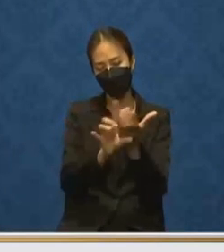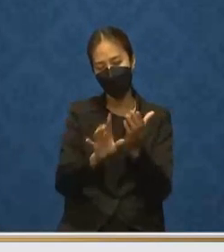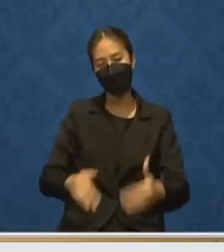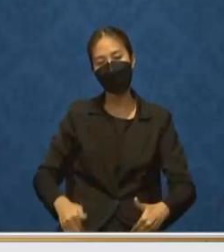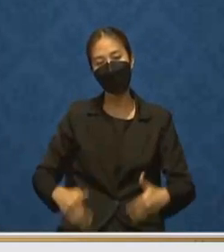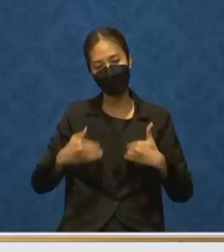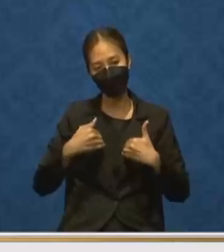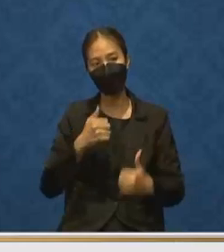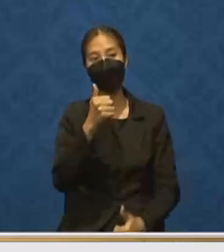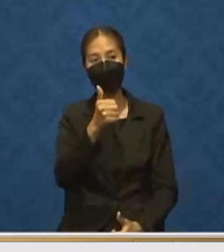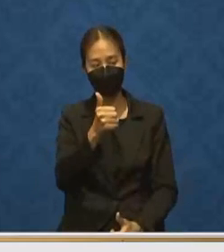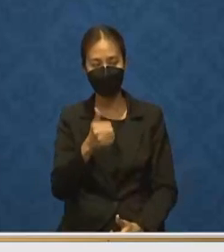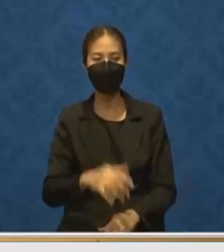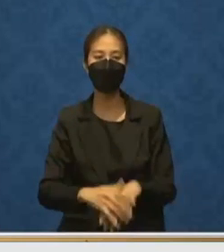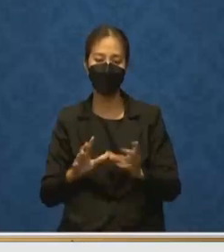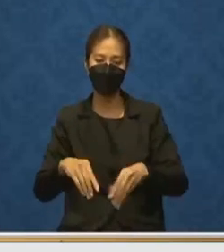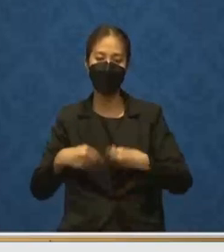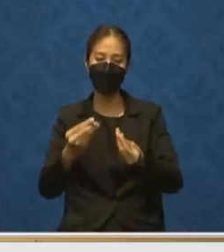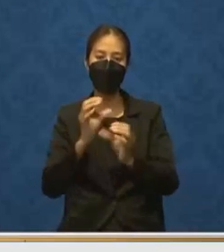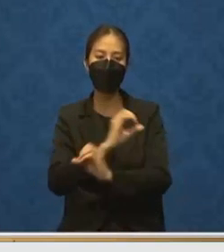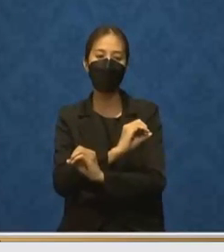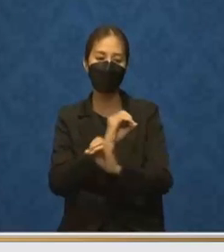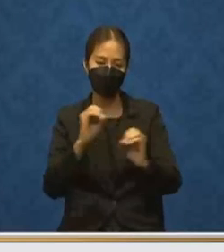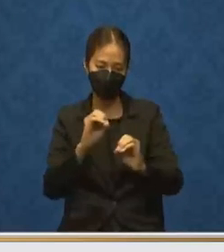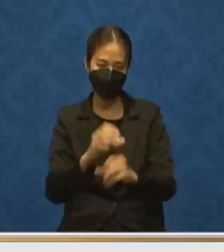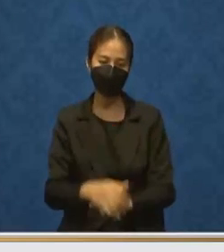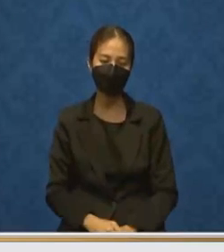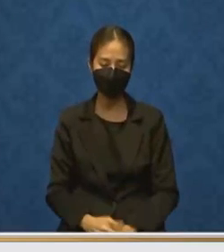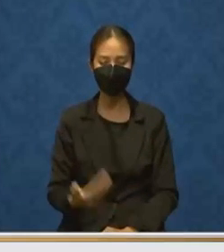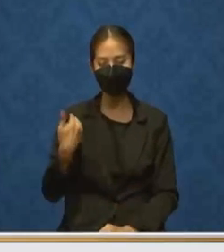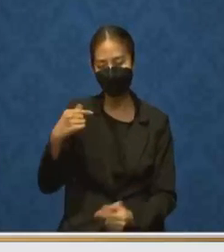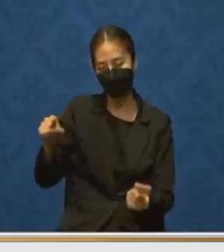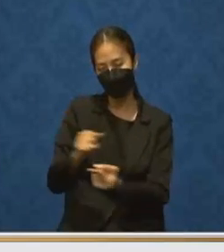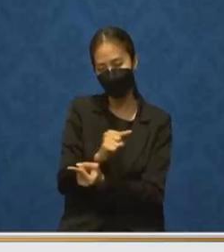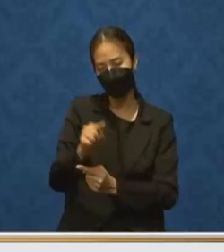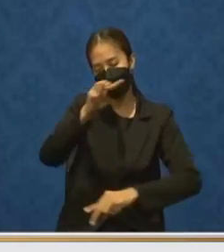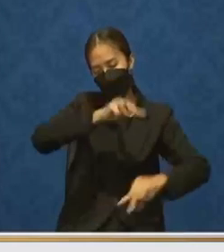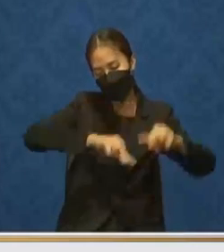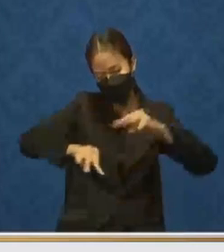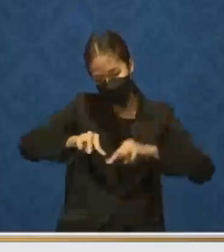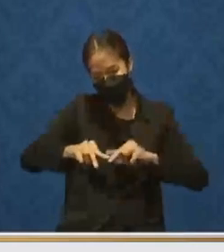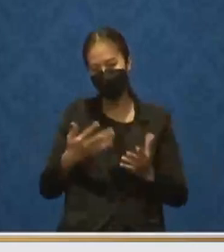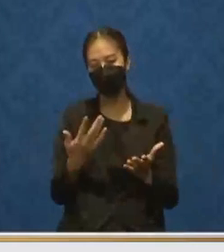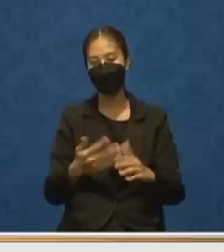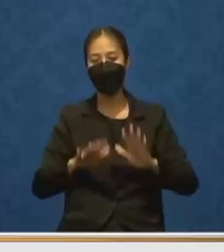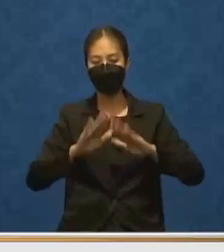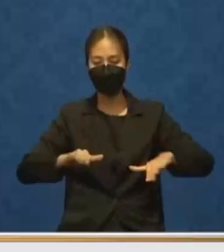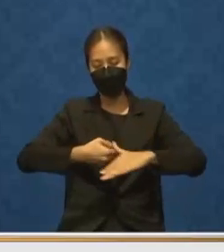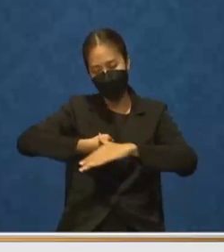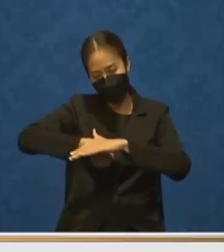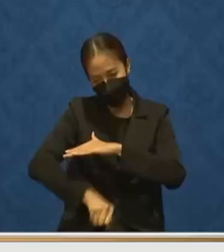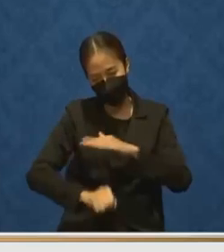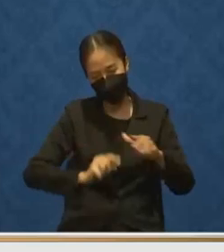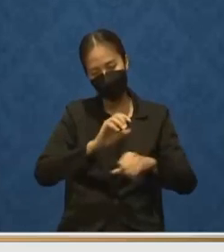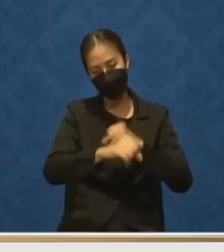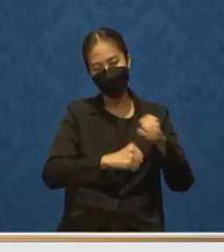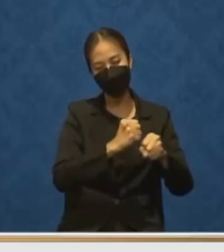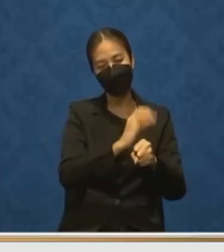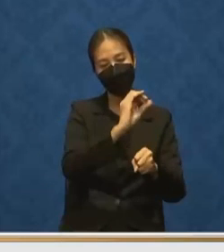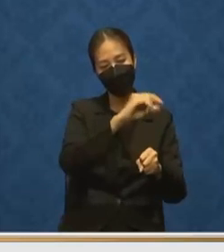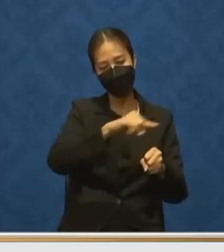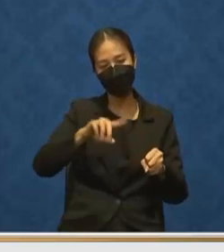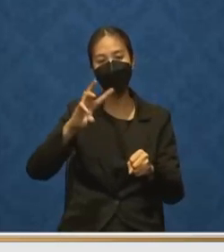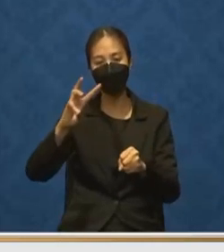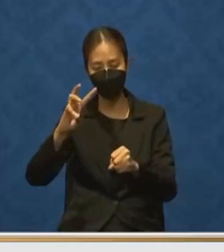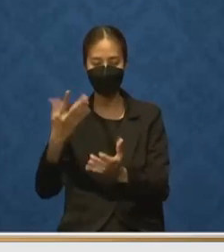ณะให้มีความปลอดภัยยกระดับการคุ้มครองทางสังคมโดยสนับสนุนเบี้ยเด็กแรกเกิดถึง6ปีไม่น้อยกว่า 2.5 ล้านคน